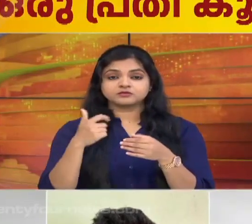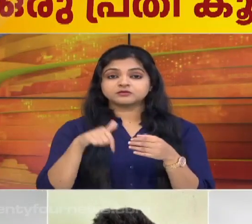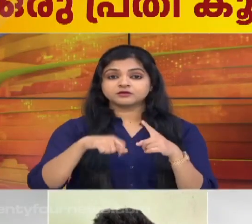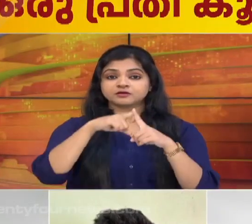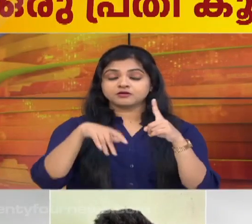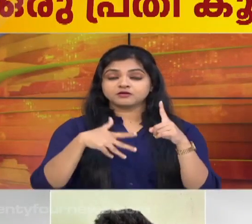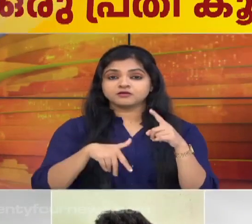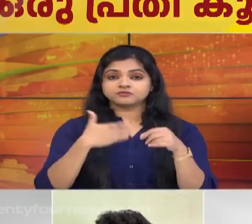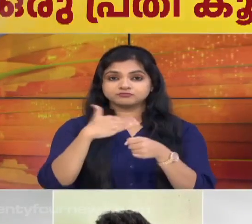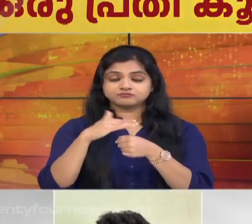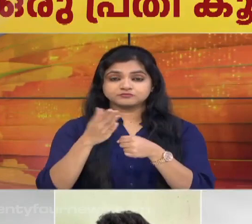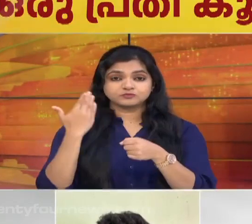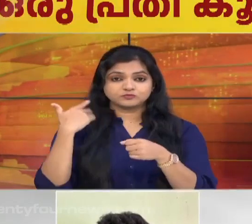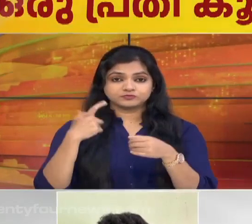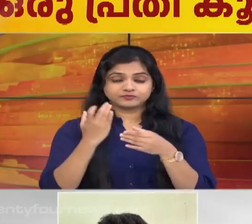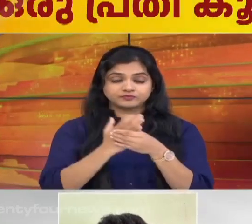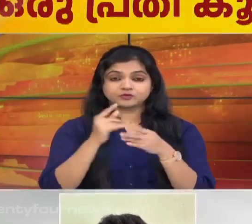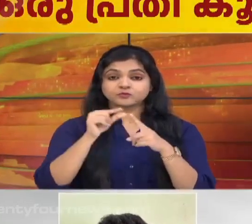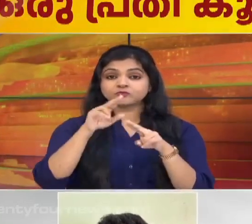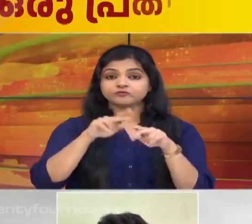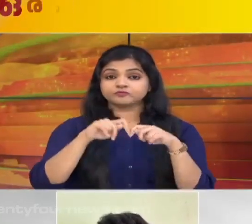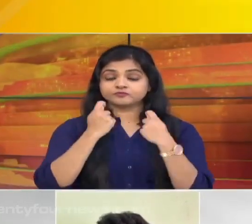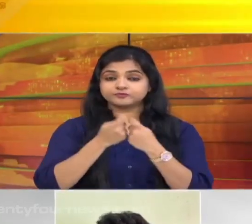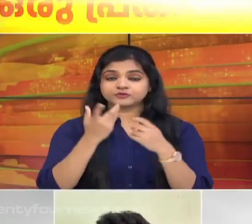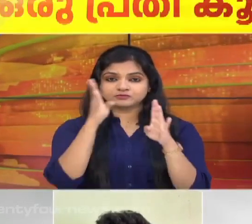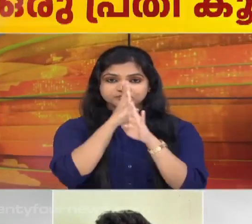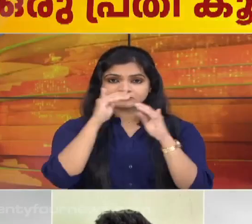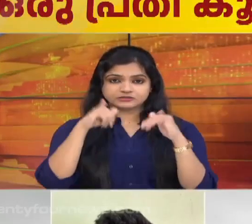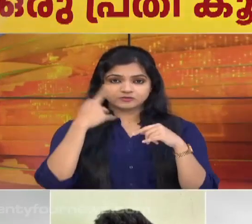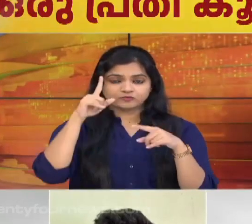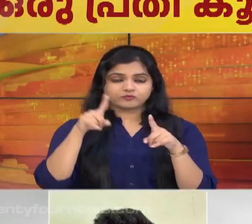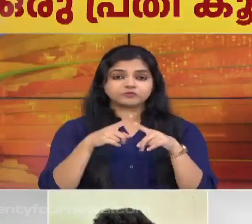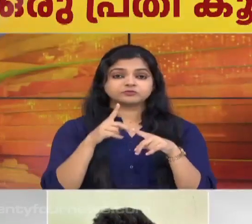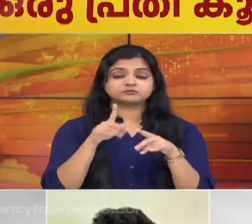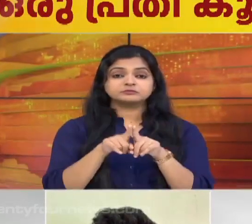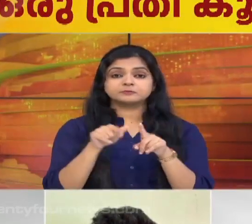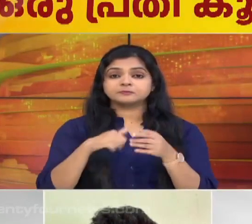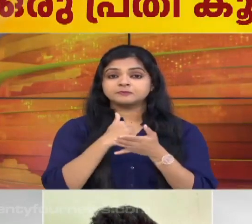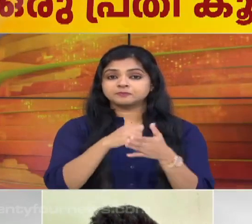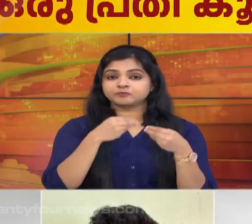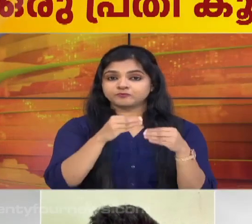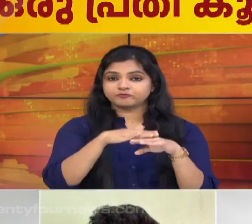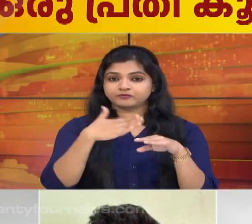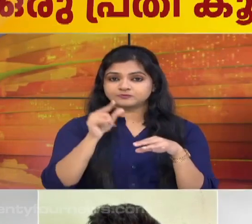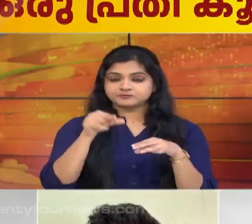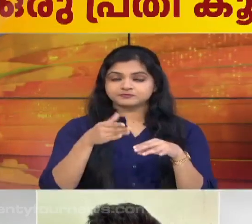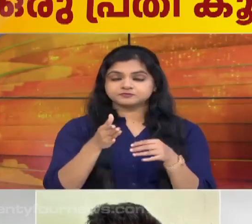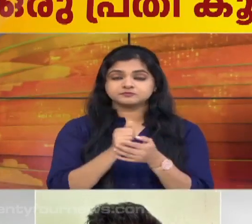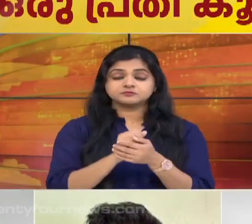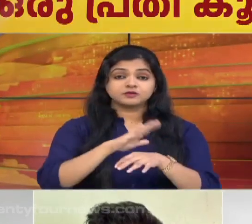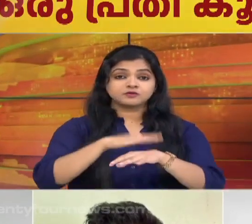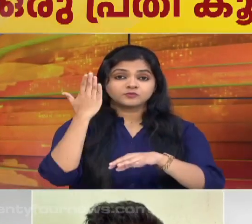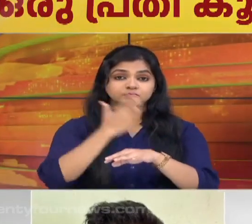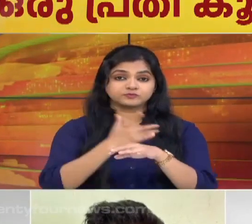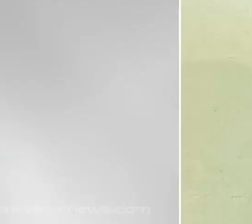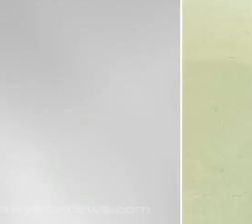നടന്നിട്ടുള്ള പല കേസുകളിലും പോപ്പുലർ ഫ്രണ്ട് പ്രവർത്തകർക്ക് ഒളിവിൽ കഴിയാനും മറ്റും സഹായം നൽകിയ ആളാണ് ഈ പ്രതി എന്നുള്ളതാണ് ലഭ്യമാകുന്ന വിവരങ്ങൾ. കൈവെട്ട് കേസ്,